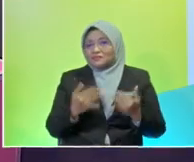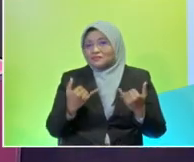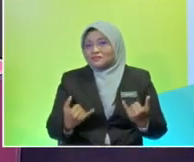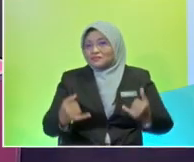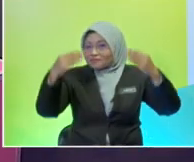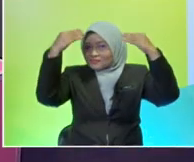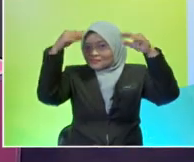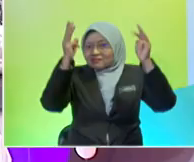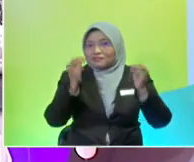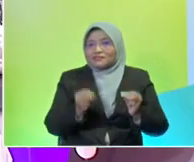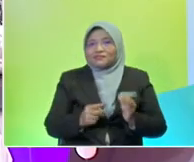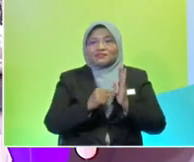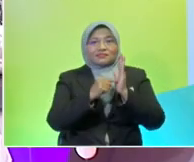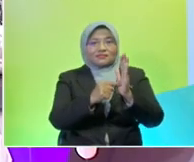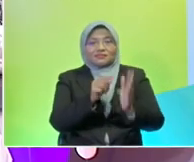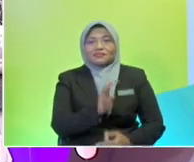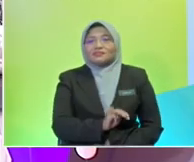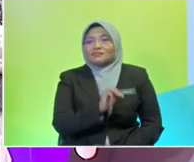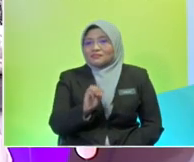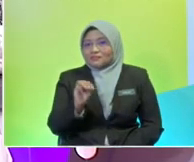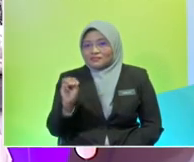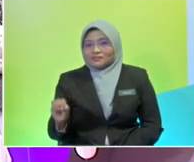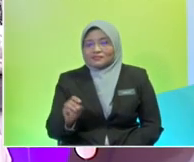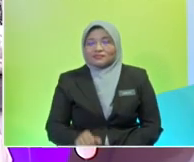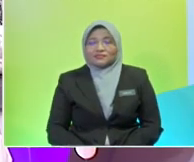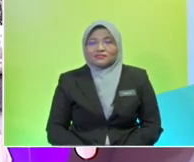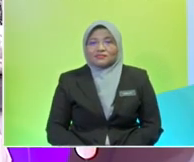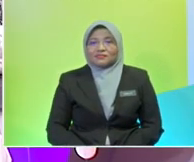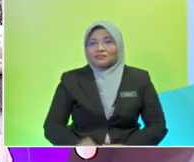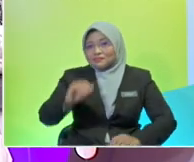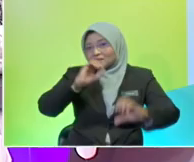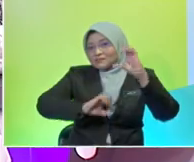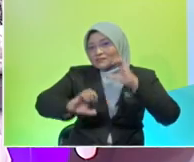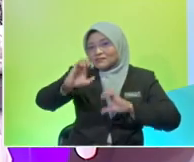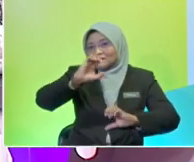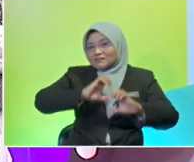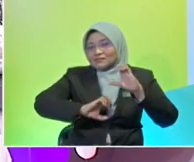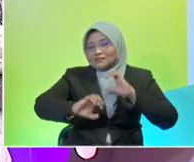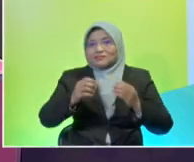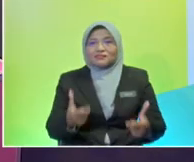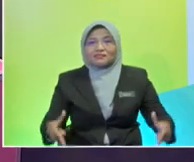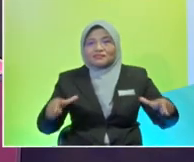-murid semua eksperimen kejadian hujan itu sendiri